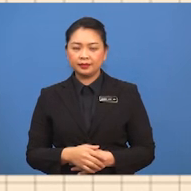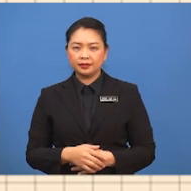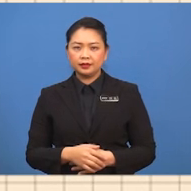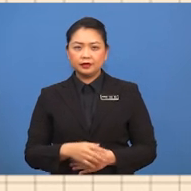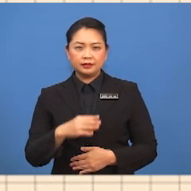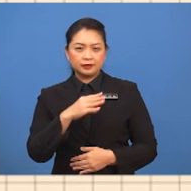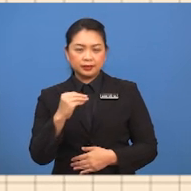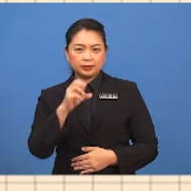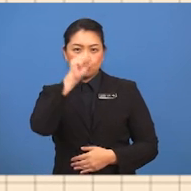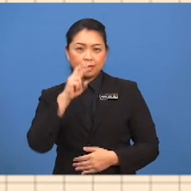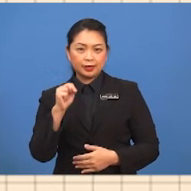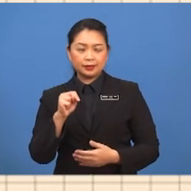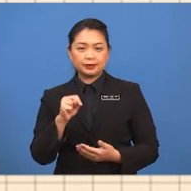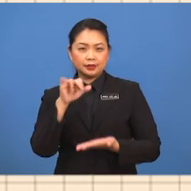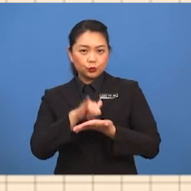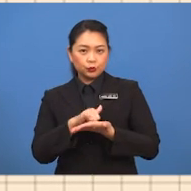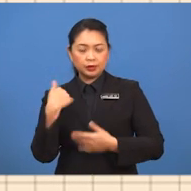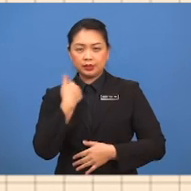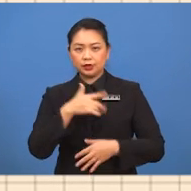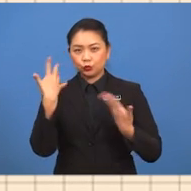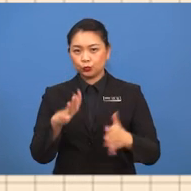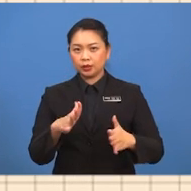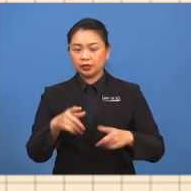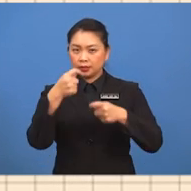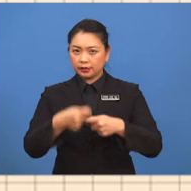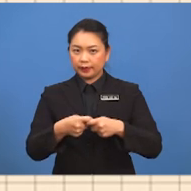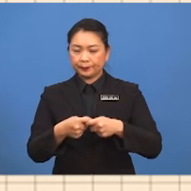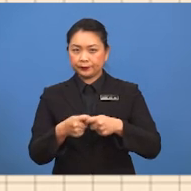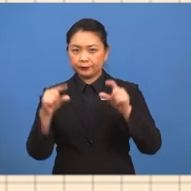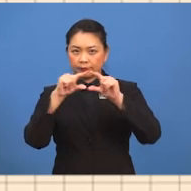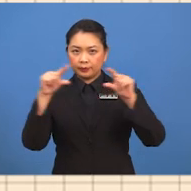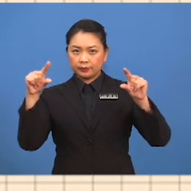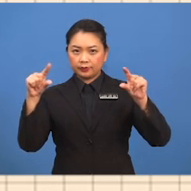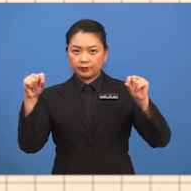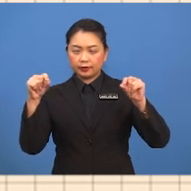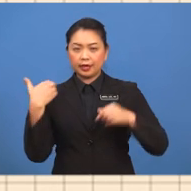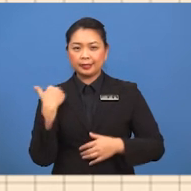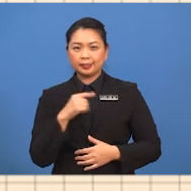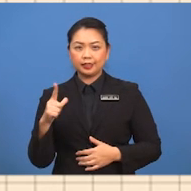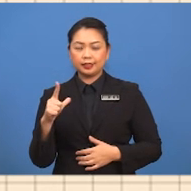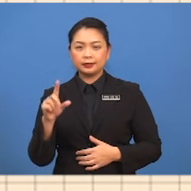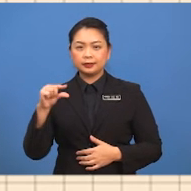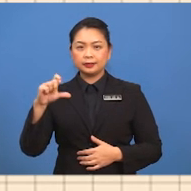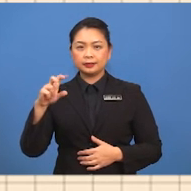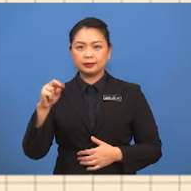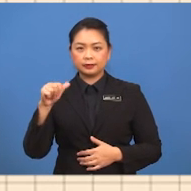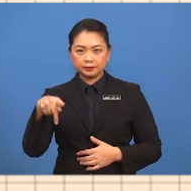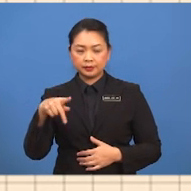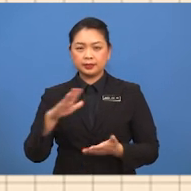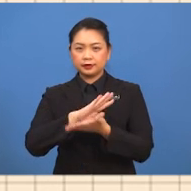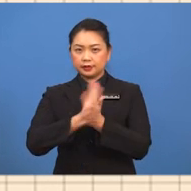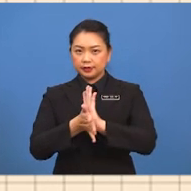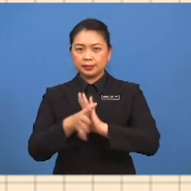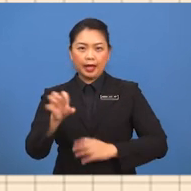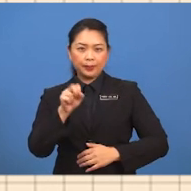Daripada soalan itu, kita dah tentukan bahawa data ini ialah genap. Jadi, kita ambil